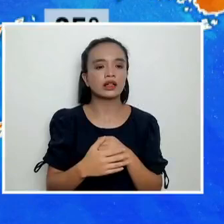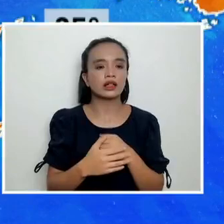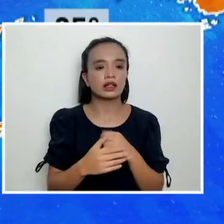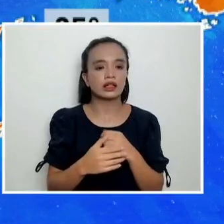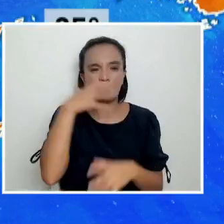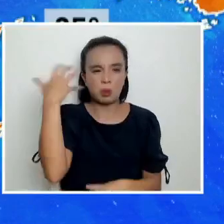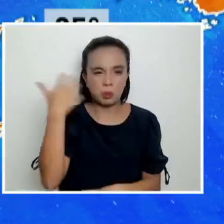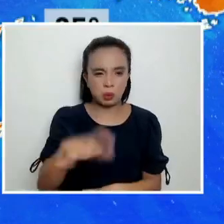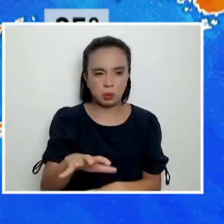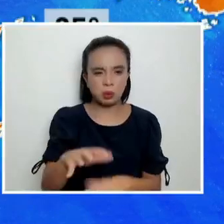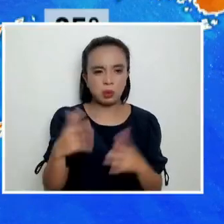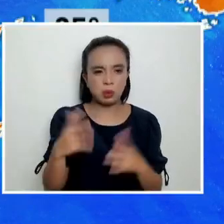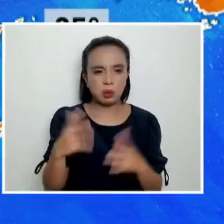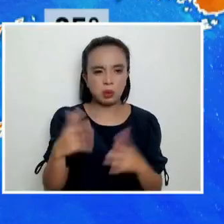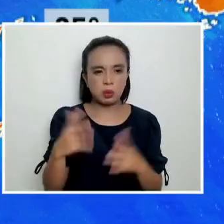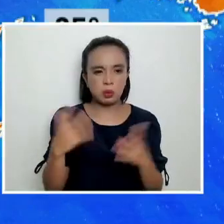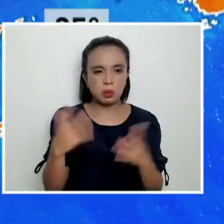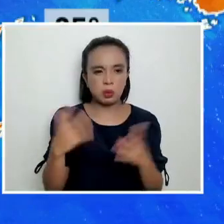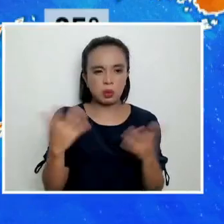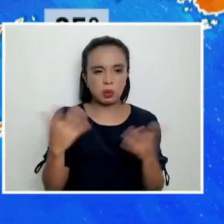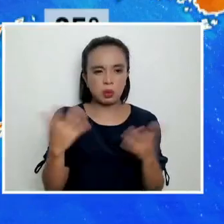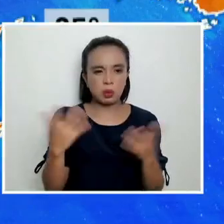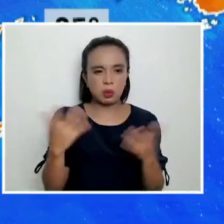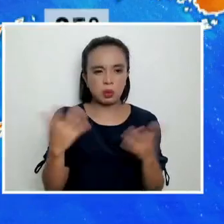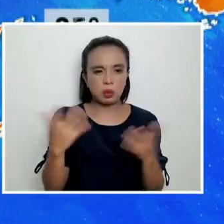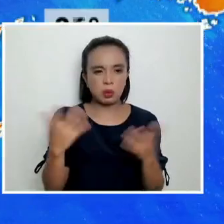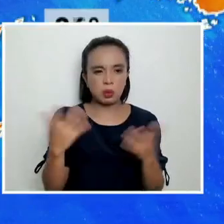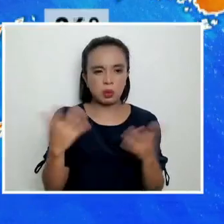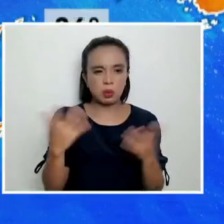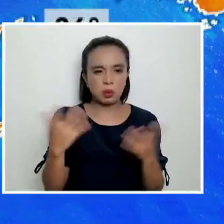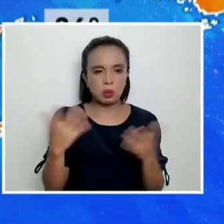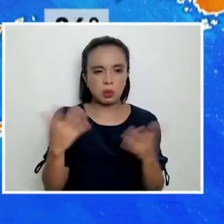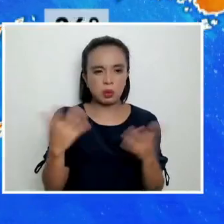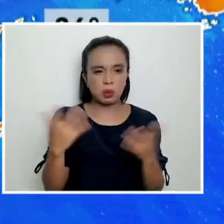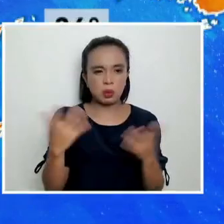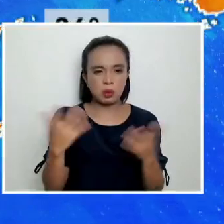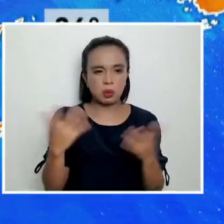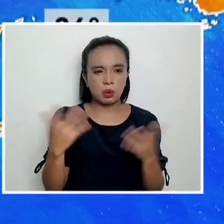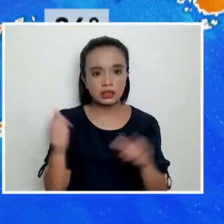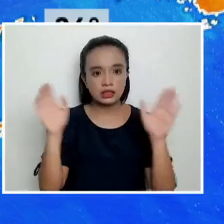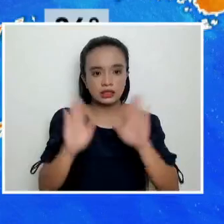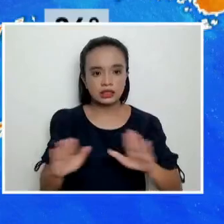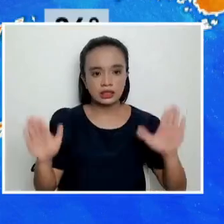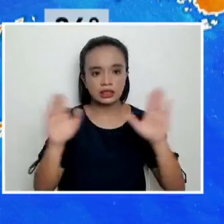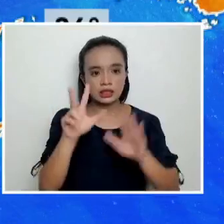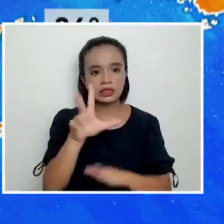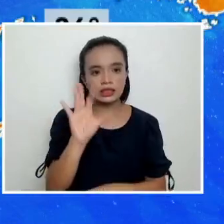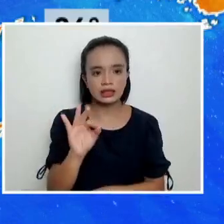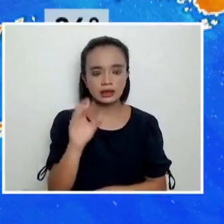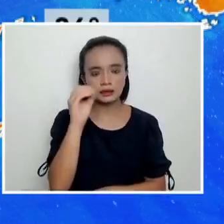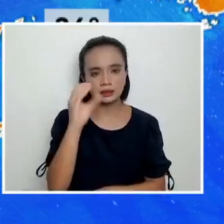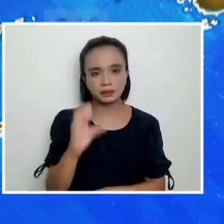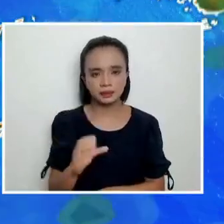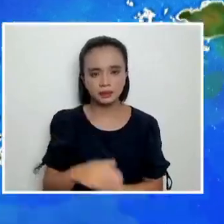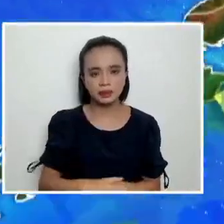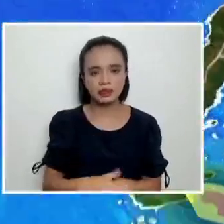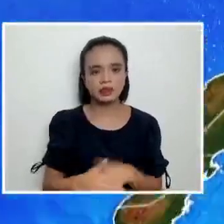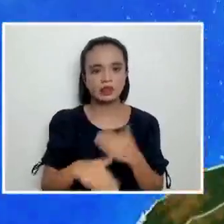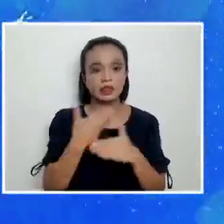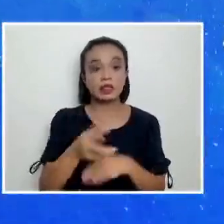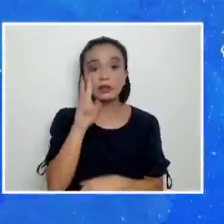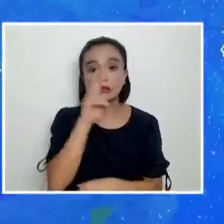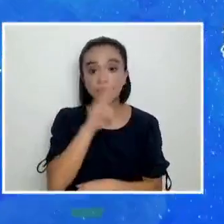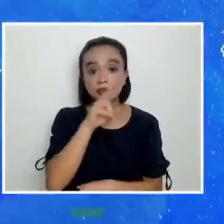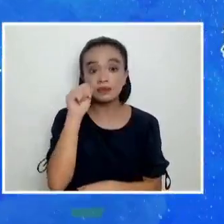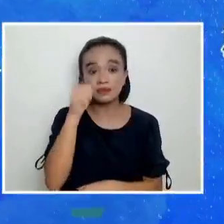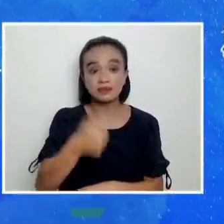ngayong weekend sa Mindanao, 38 degrees Celsius bukas at sa Linggo ay 39 degrees Celsius. Sa Visayas, bukas may ulan